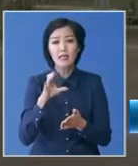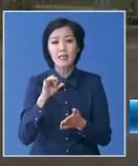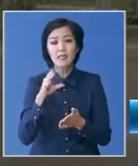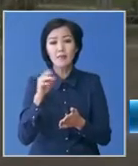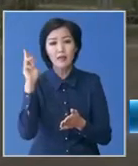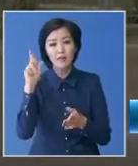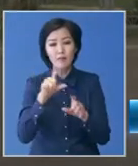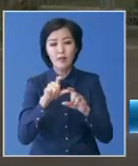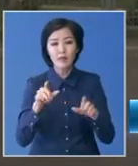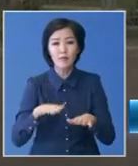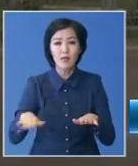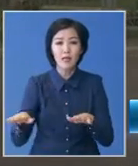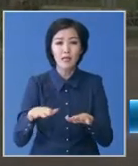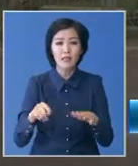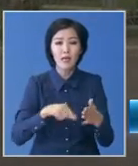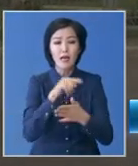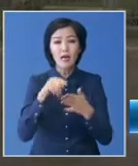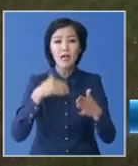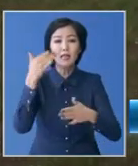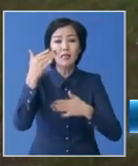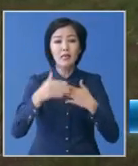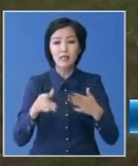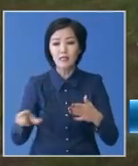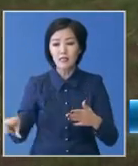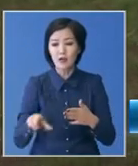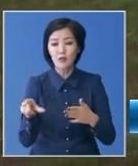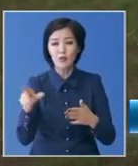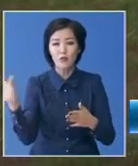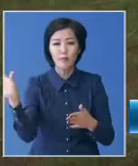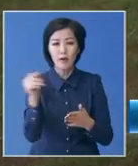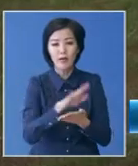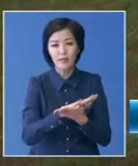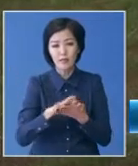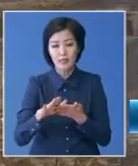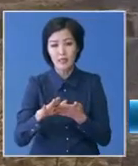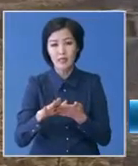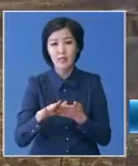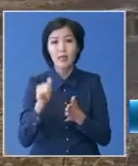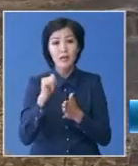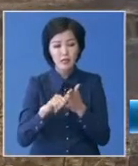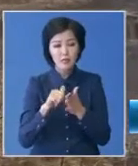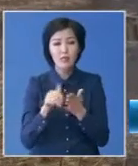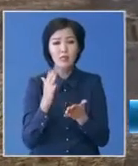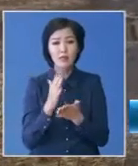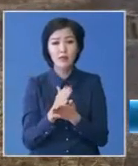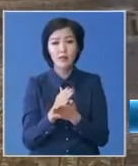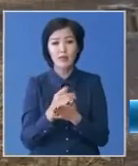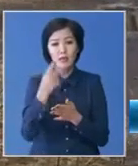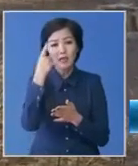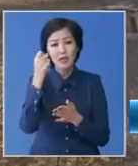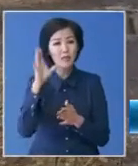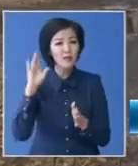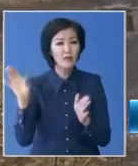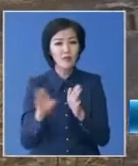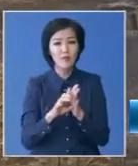мектеп алаңы, қала сыртындағы бұрынғы өзен арнасы күл-қоқыстан түгелдей тазартылған. Дегенмен кемшіліктер де әлі бар. Ескертуге құлақ